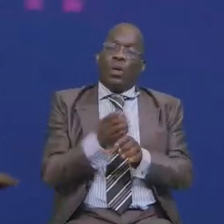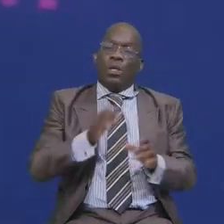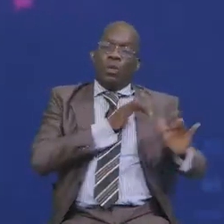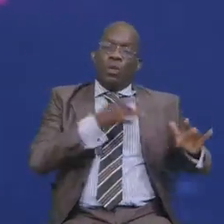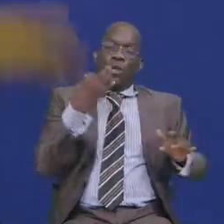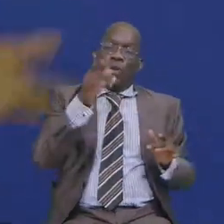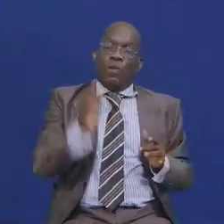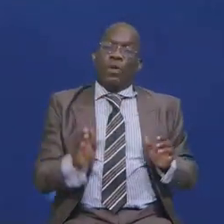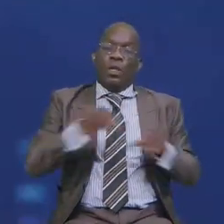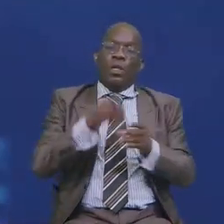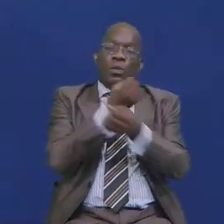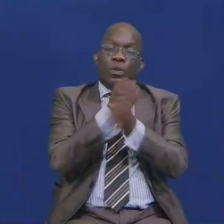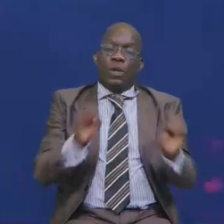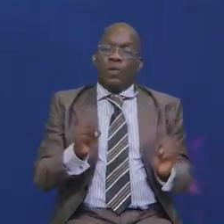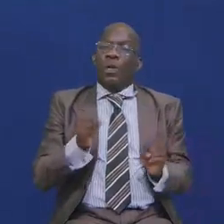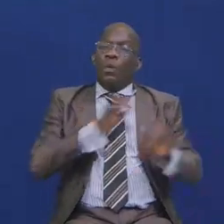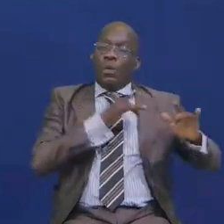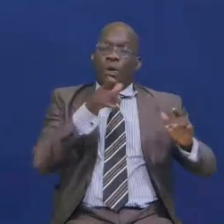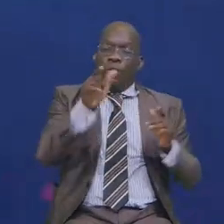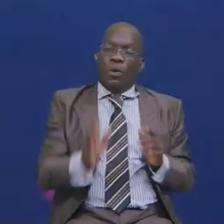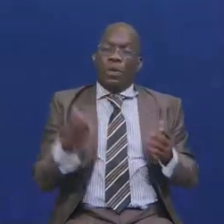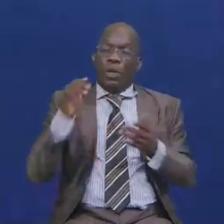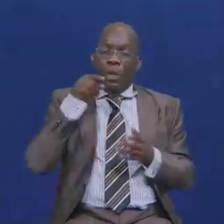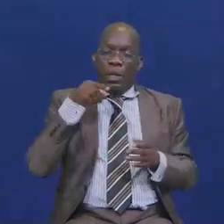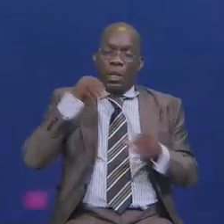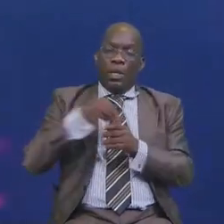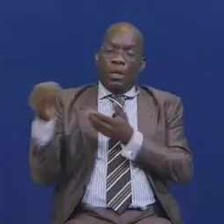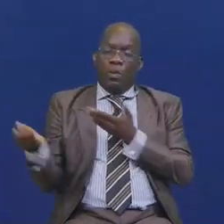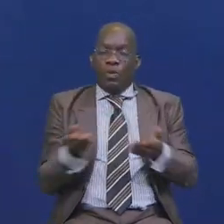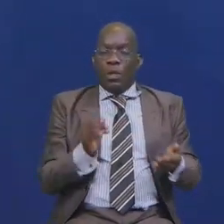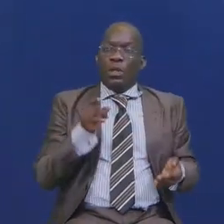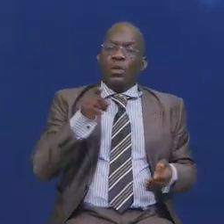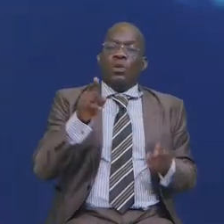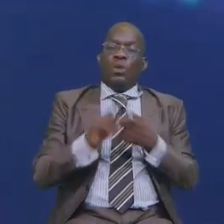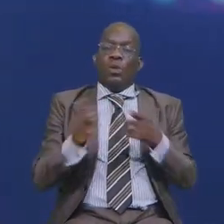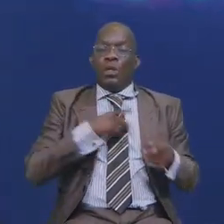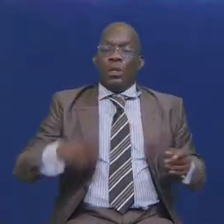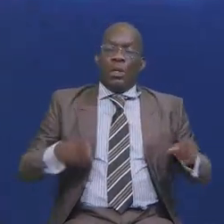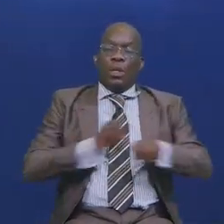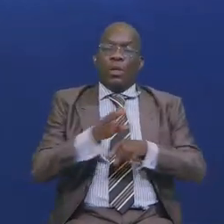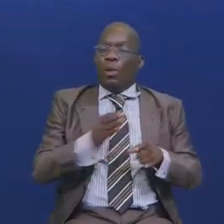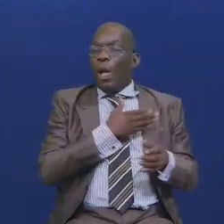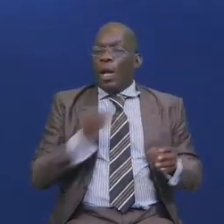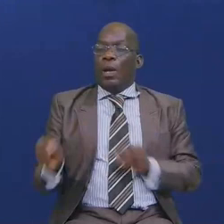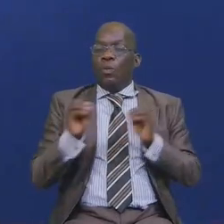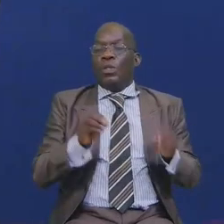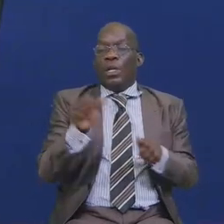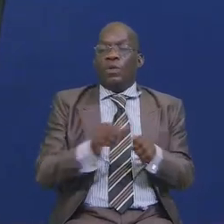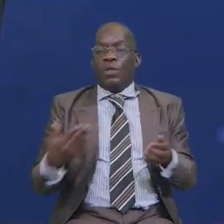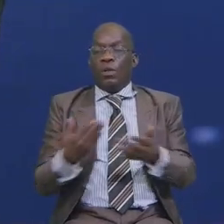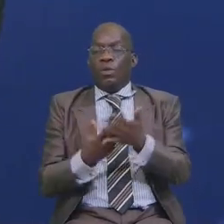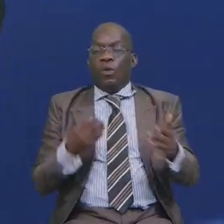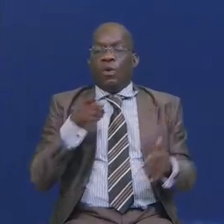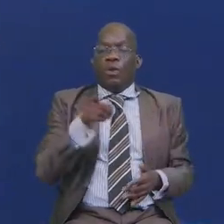Dieu qui vous a conduit dans le royaume. Et maintenant, qui vous a tout présenté, idée, voici les